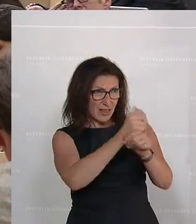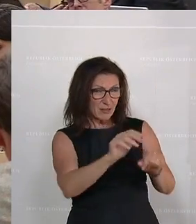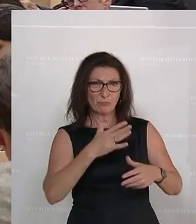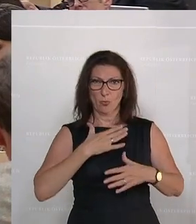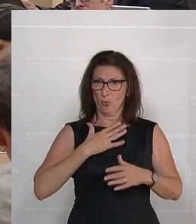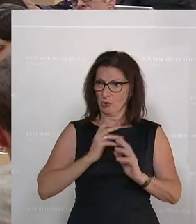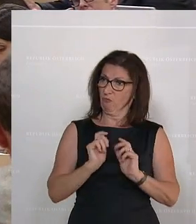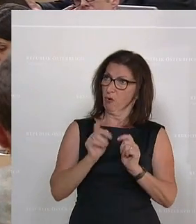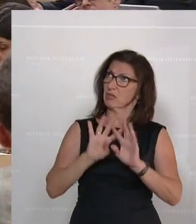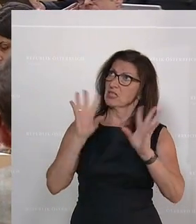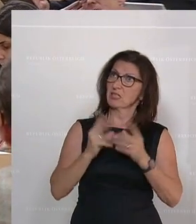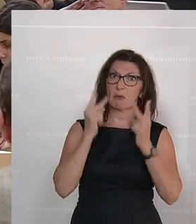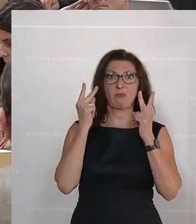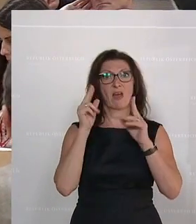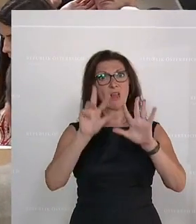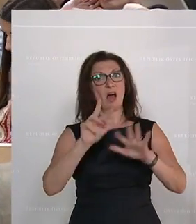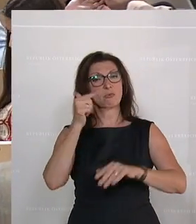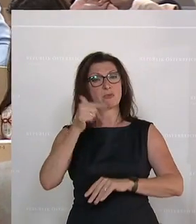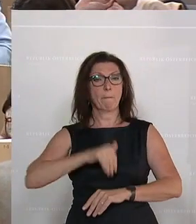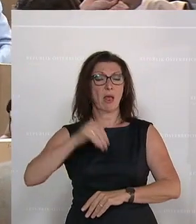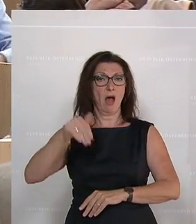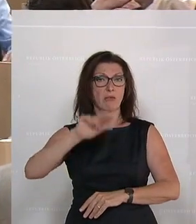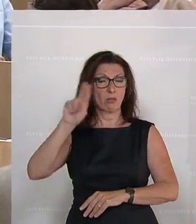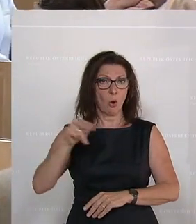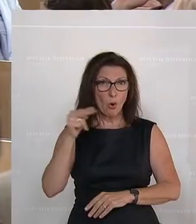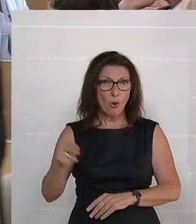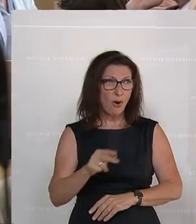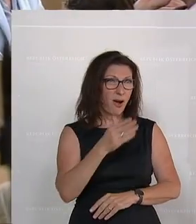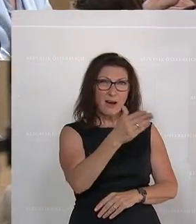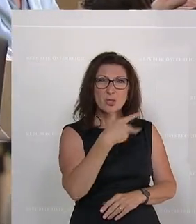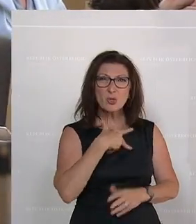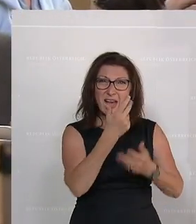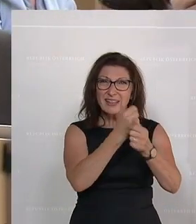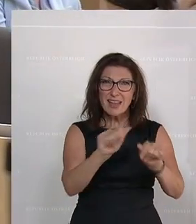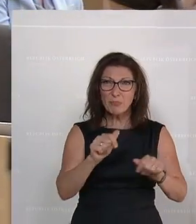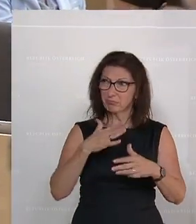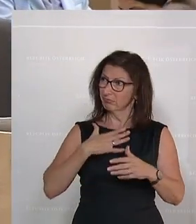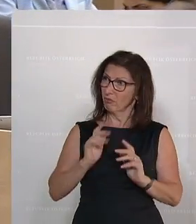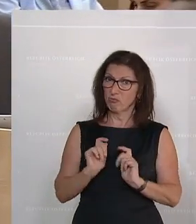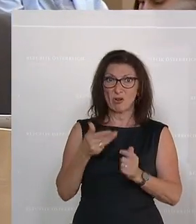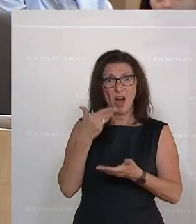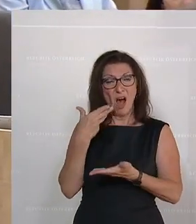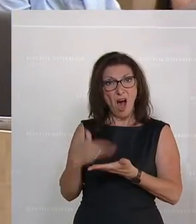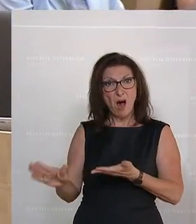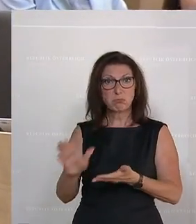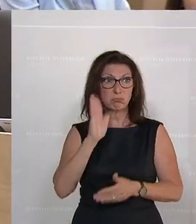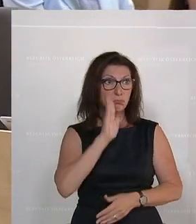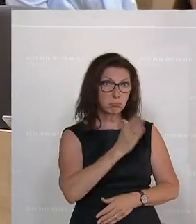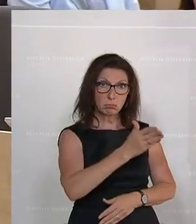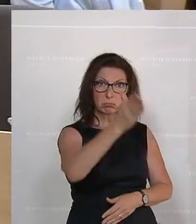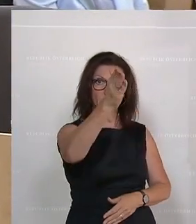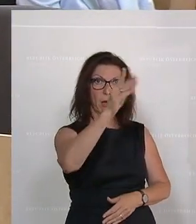summe ausmachen von 28 milliarden euro ablehnen dann müssen sie das draußen ganz gut erklären